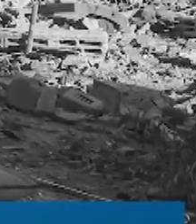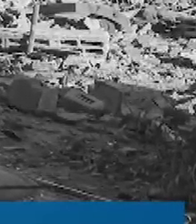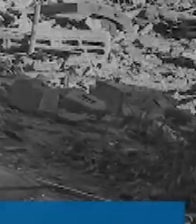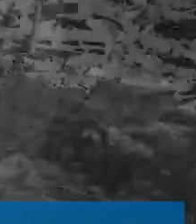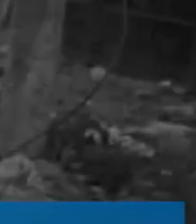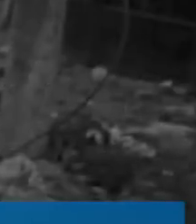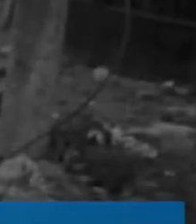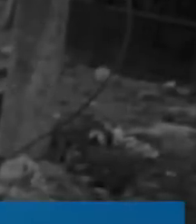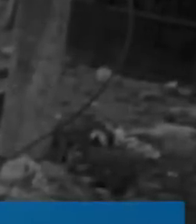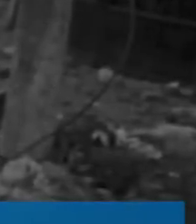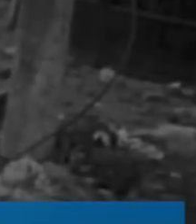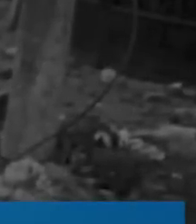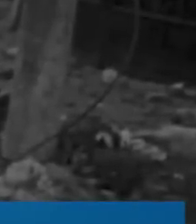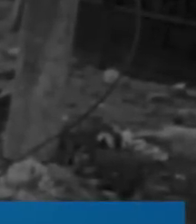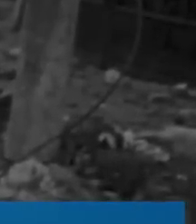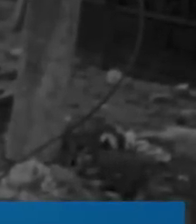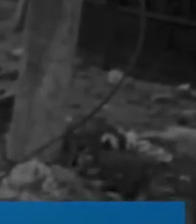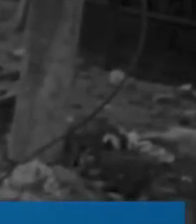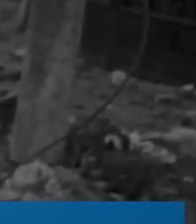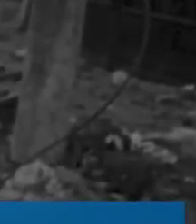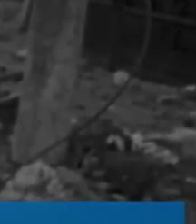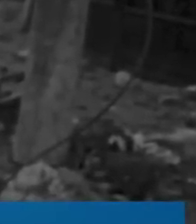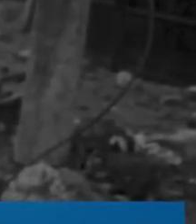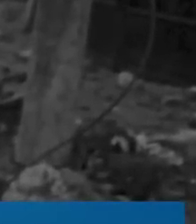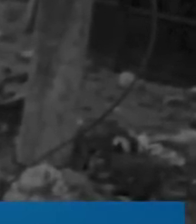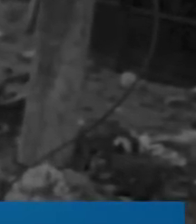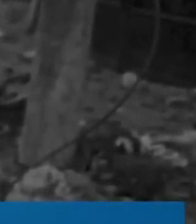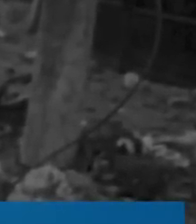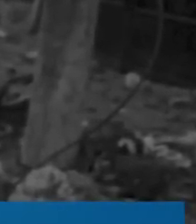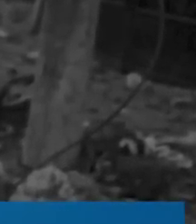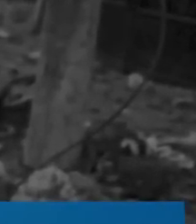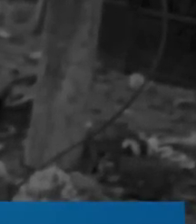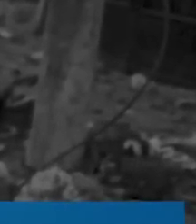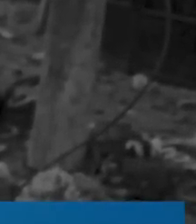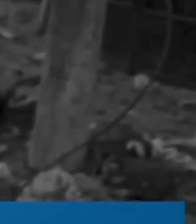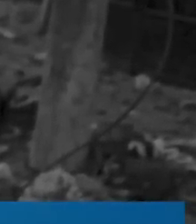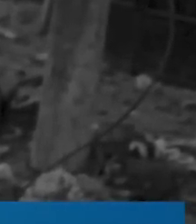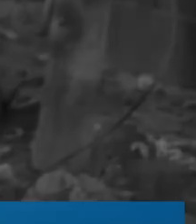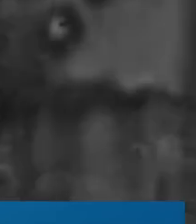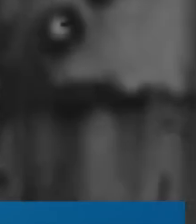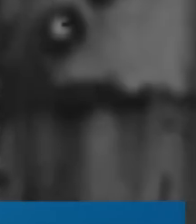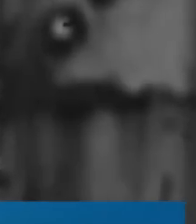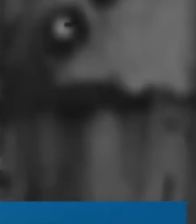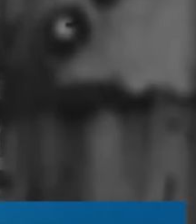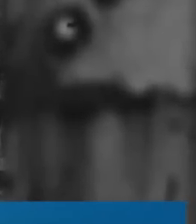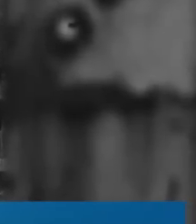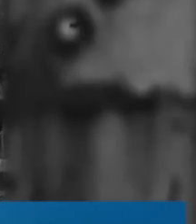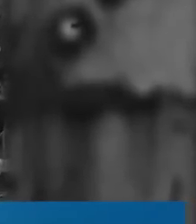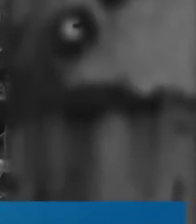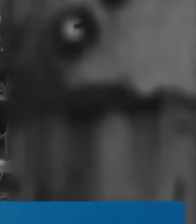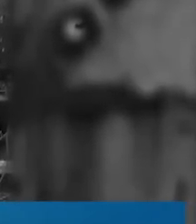kuşatın da tutuklayın hepsini ne böyle